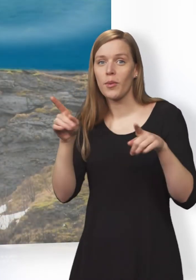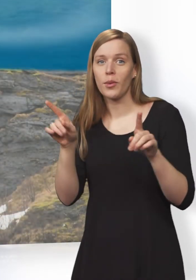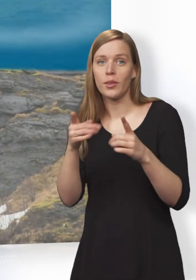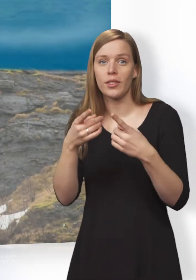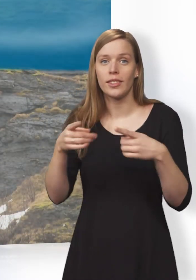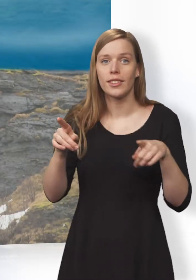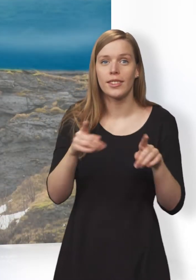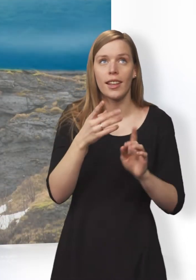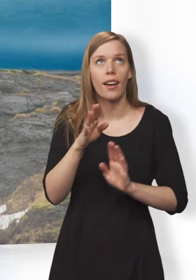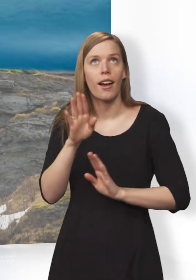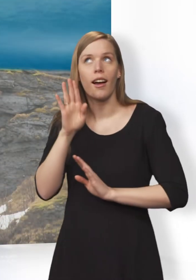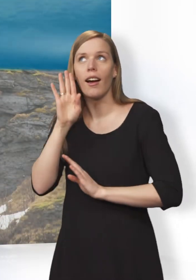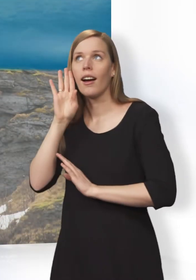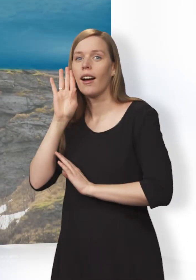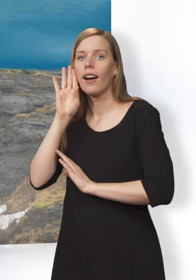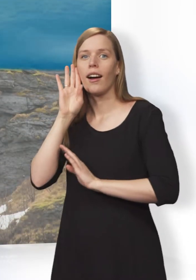19